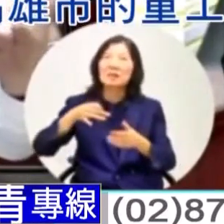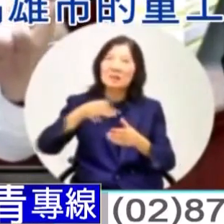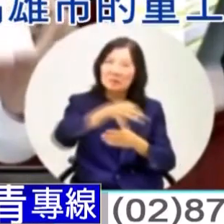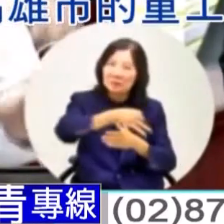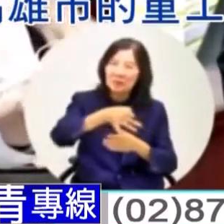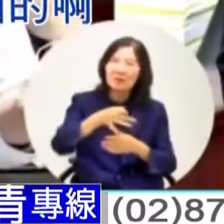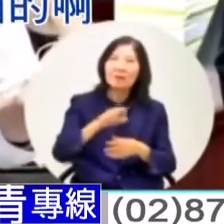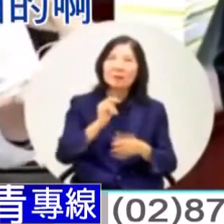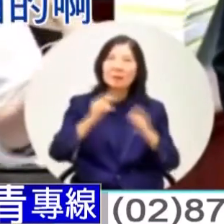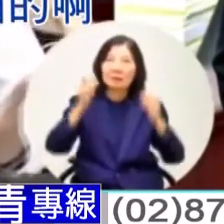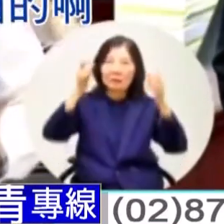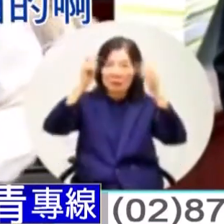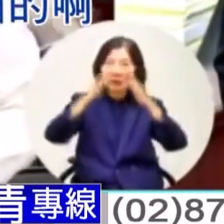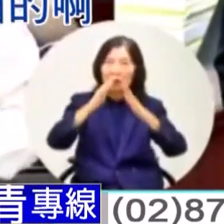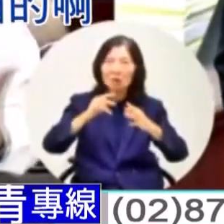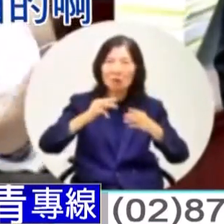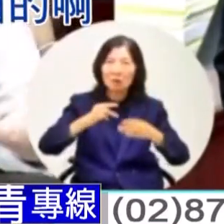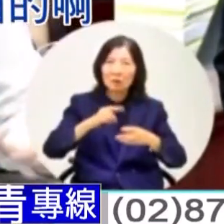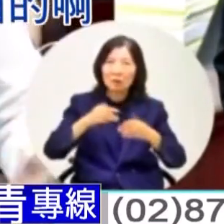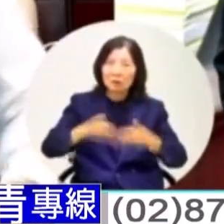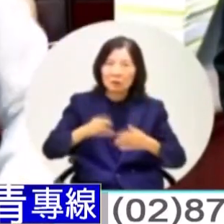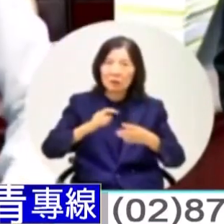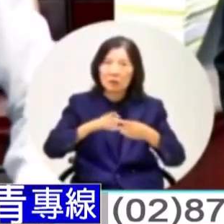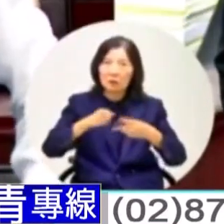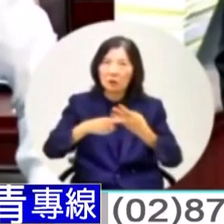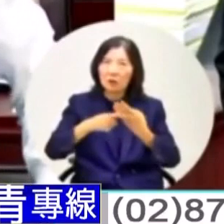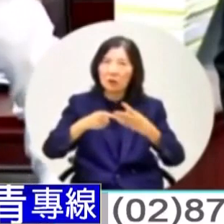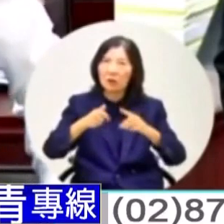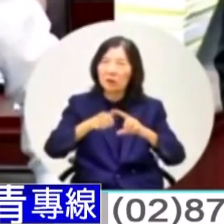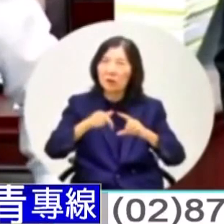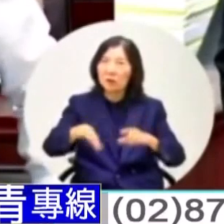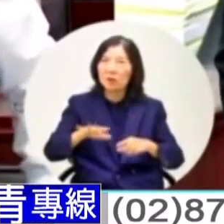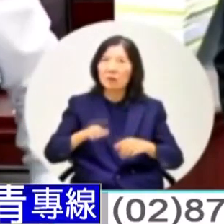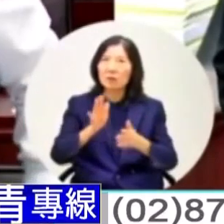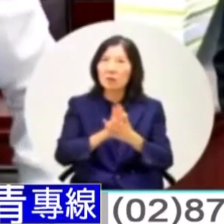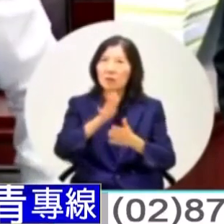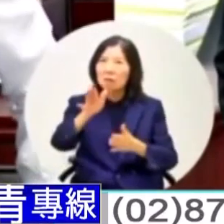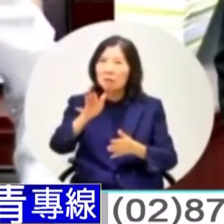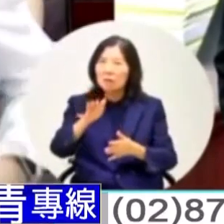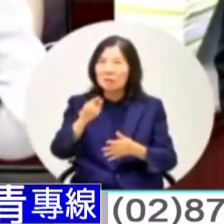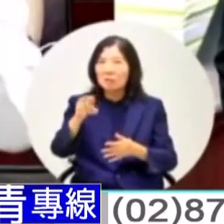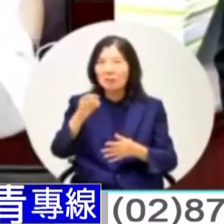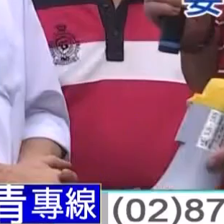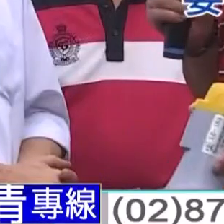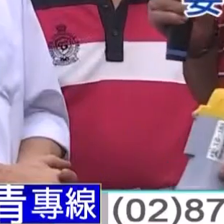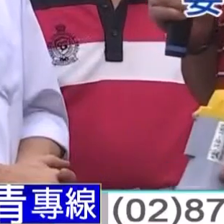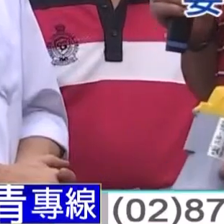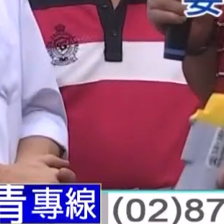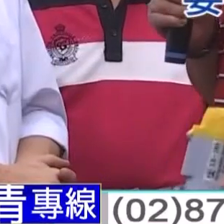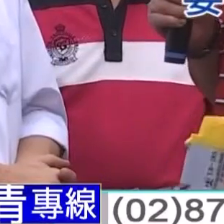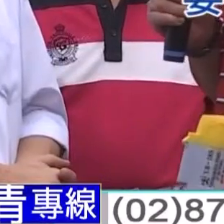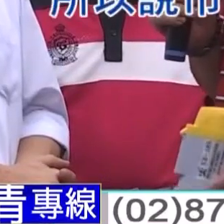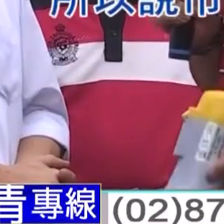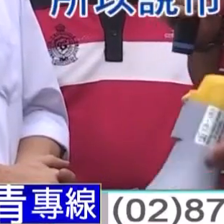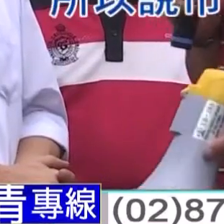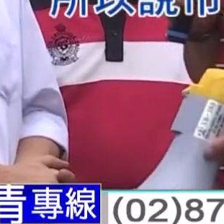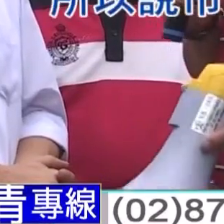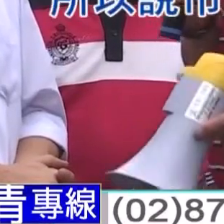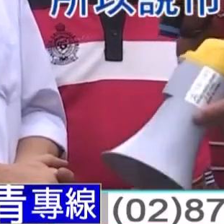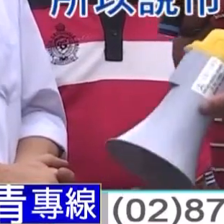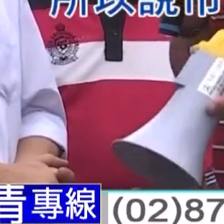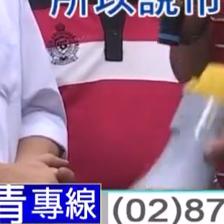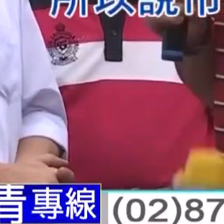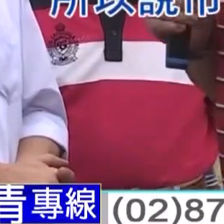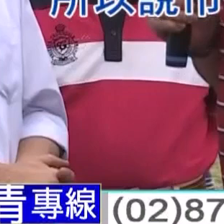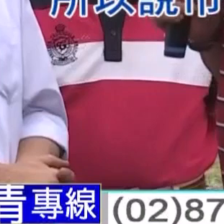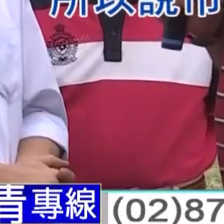要把契约容量增加，所以这些都是背后要先做的。可是目前为止看到他们编的预算，我刚刚稍微看了一下， 是 连做这个电源改